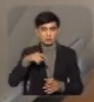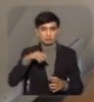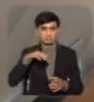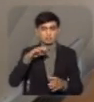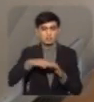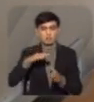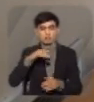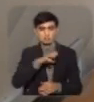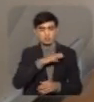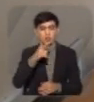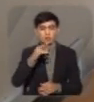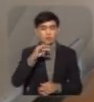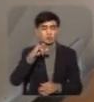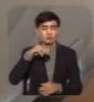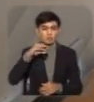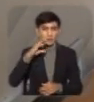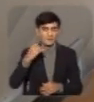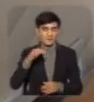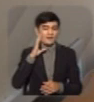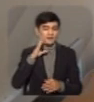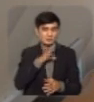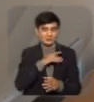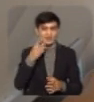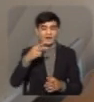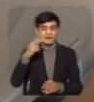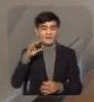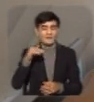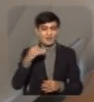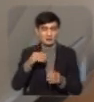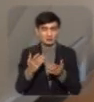заполнен грунтовыми водами. На самом деле колодец, когда обнаружили его 20